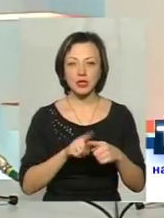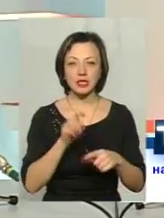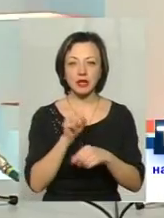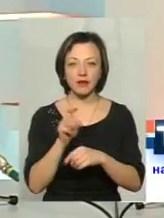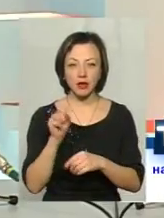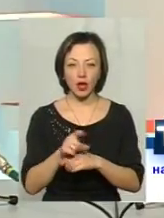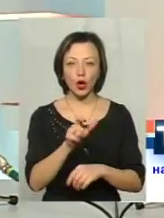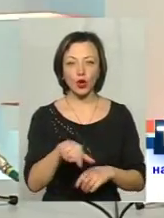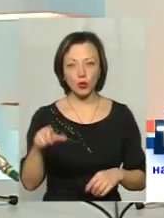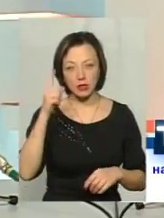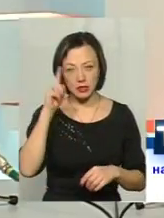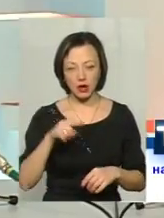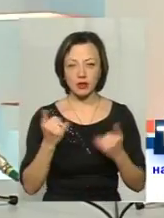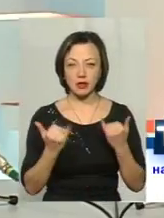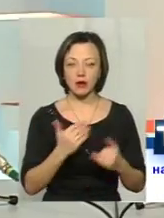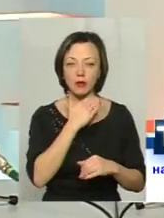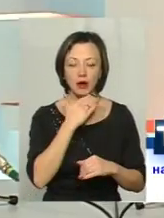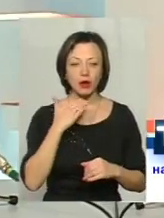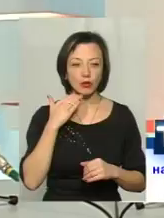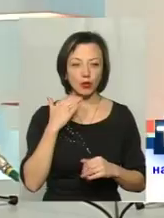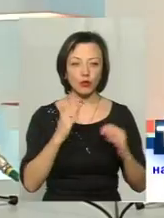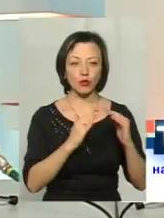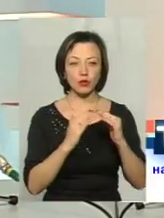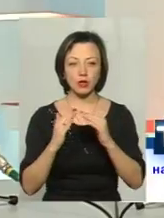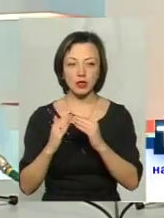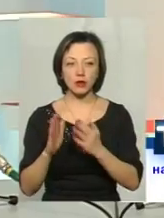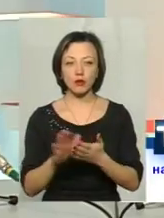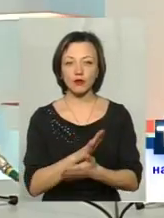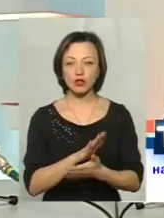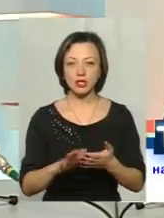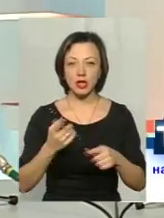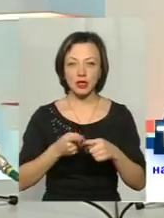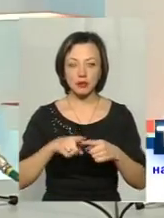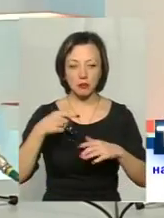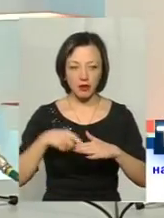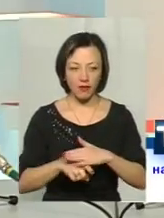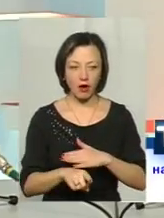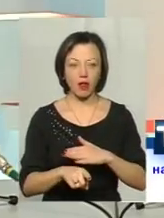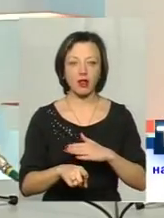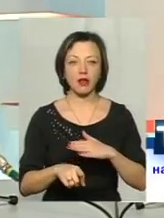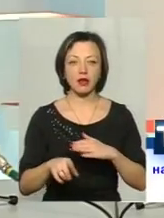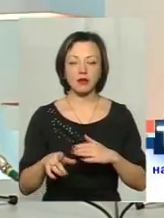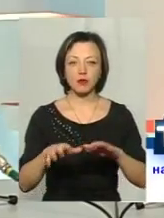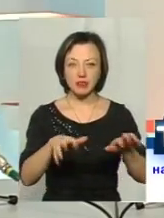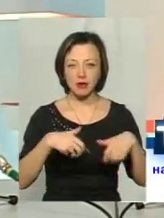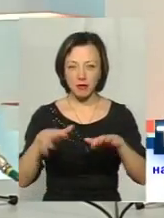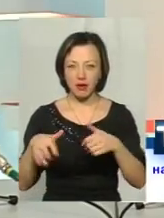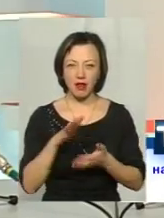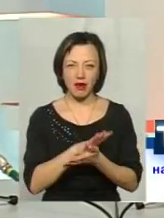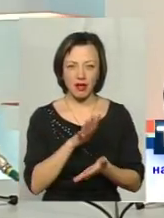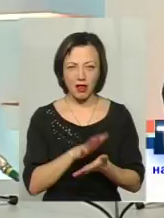заступник. Люди знають, що зараз дуже багатьох будинках повичищали ці підвали, забирали звідти